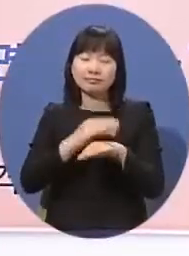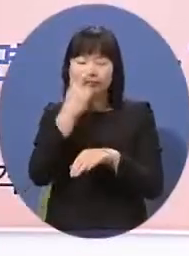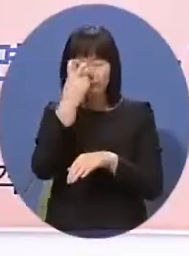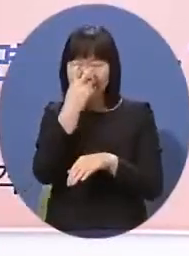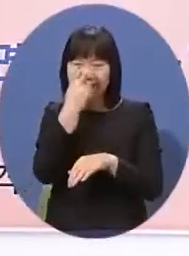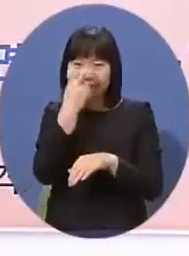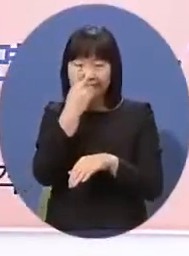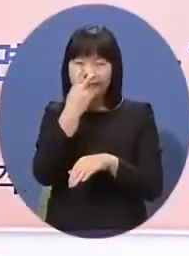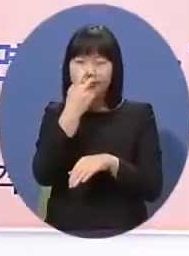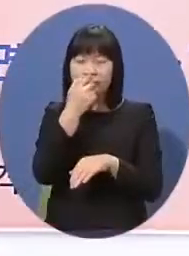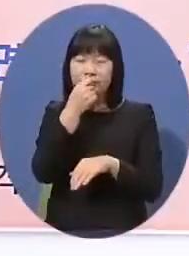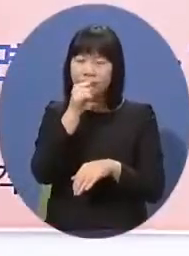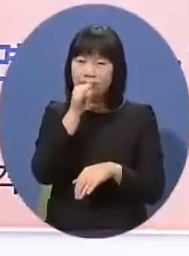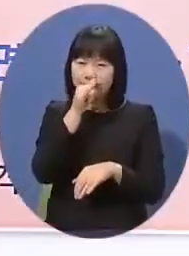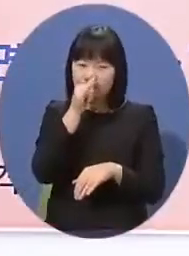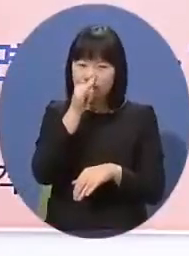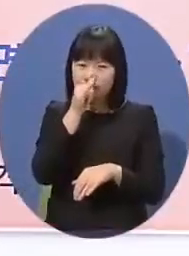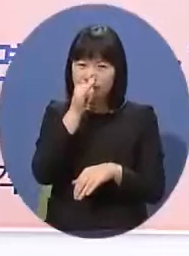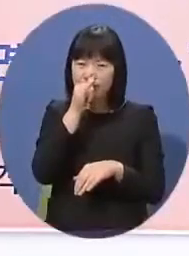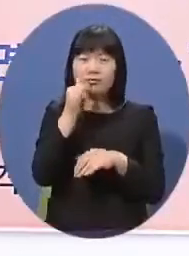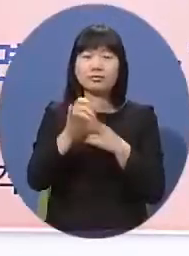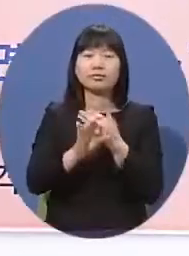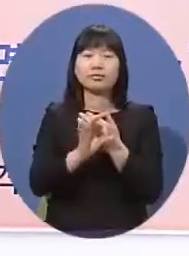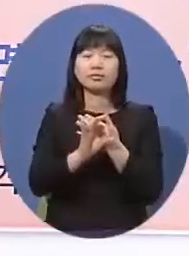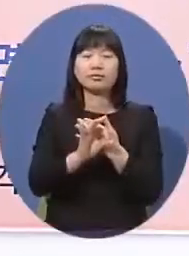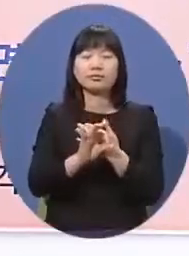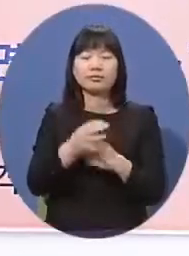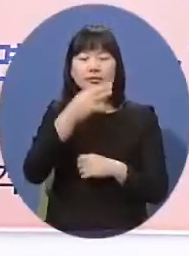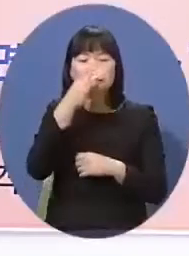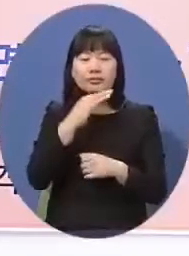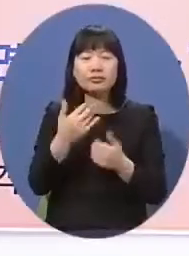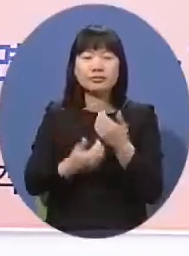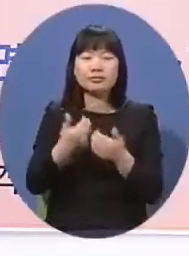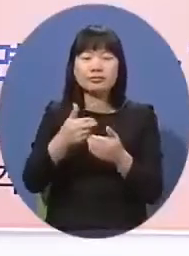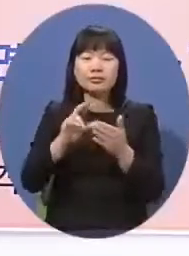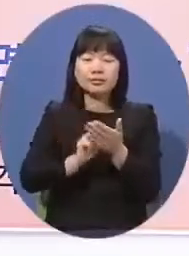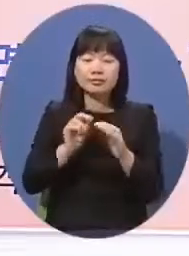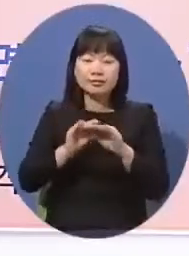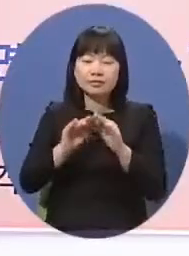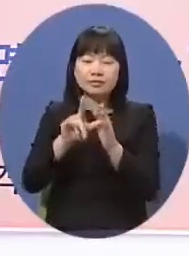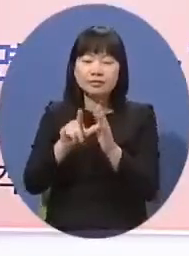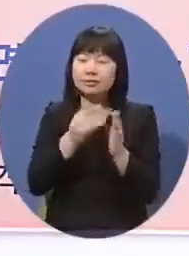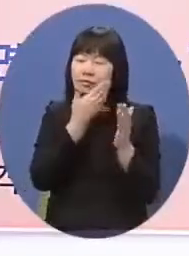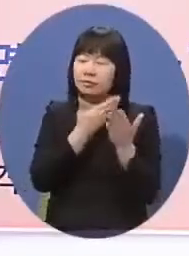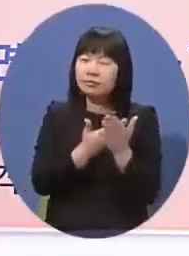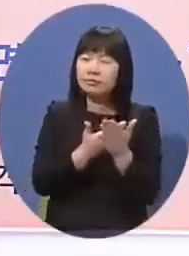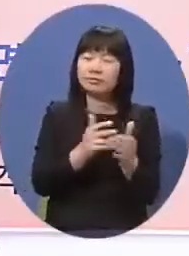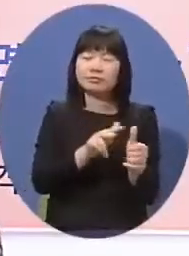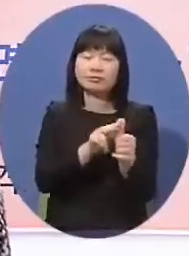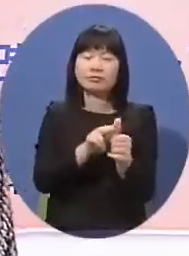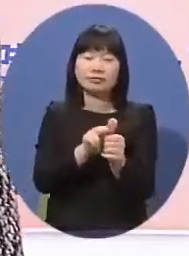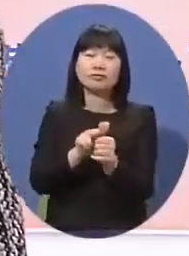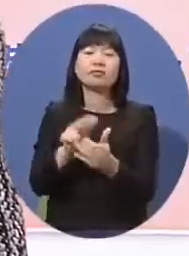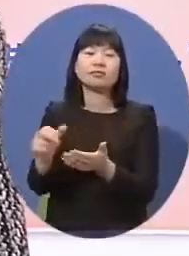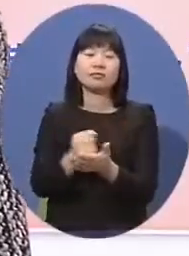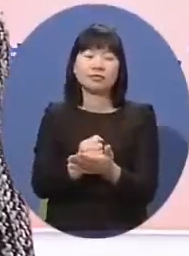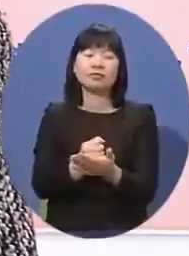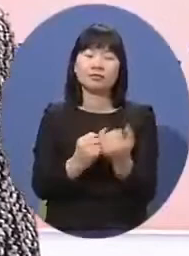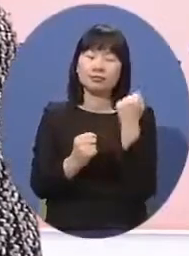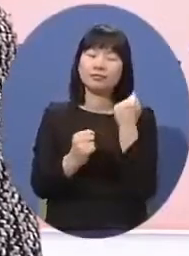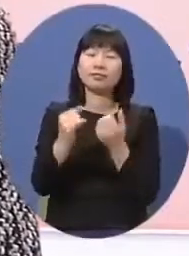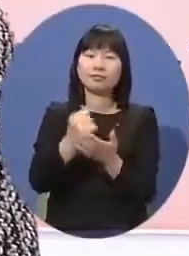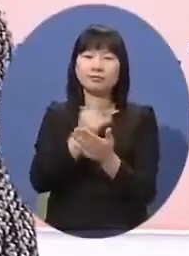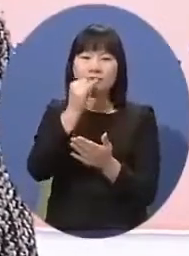관리했을 경우에는 유용한 어떤 갈등이나 문제 해결에 아주 중요한 어떤 자원을 갖게 된다라는 거거든요. 네. 그래서